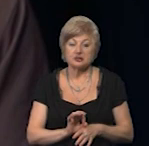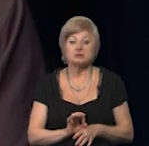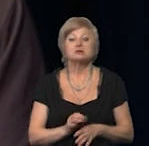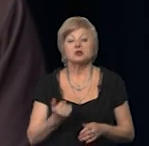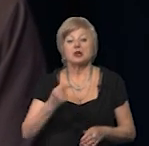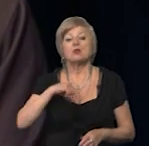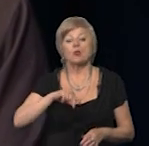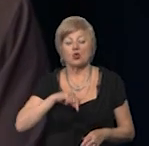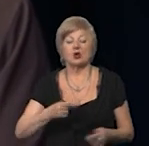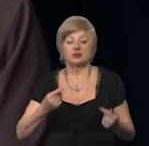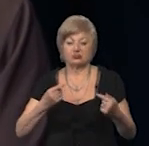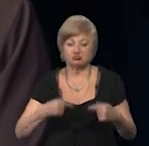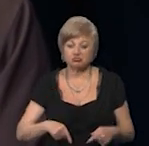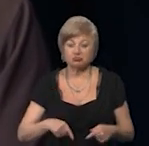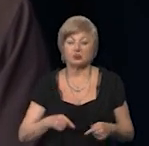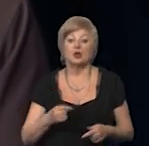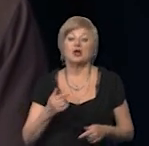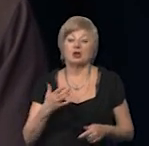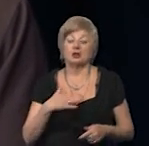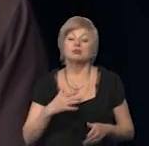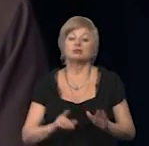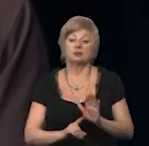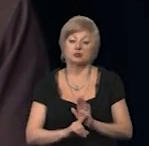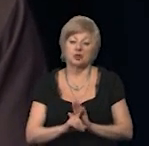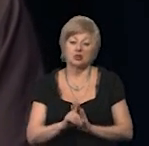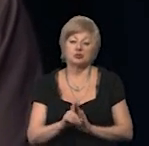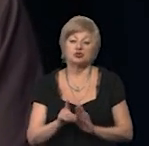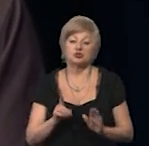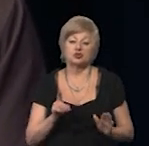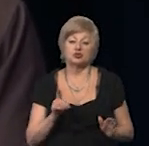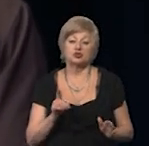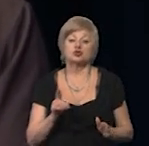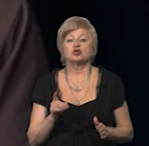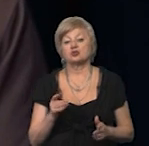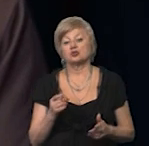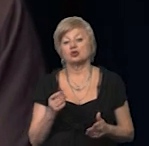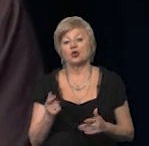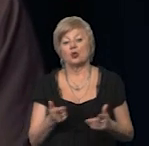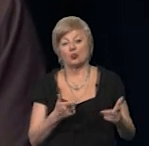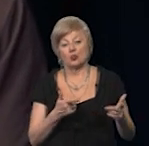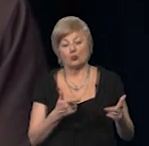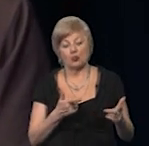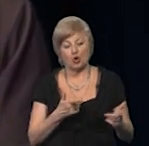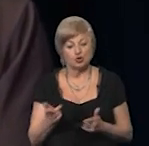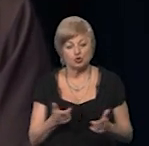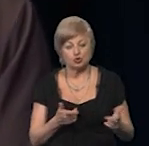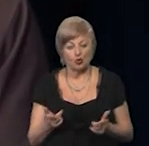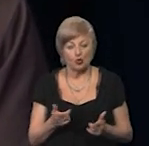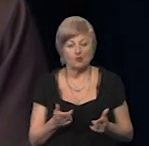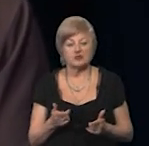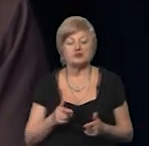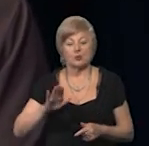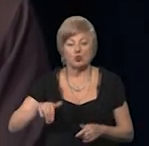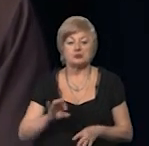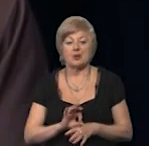морально пригнічений. І я на той момент ще курив, випивав алкоголь. Після хвороби